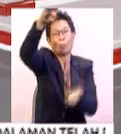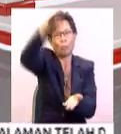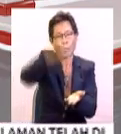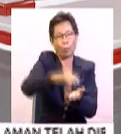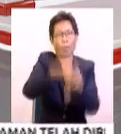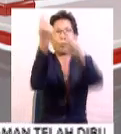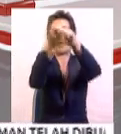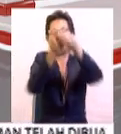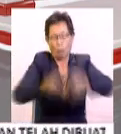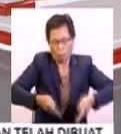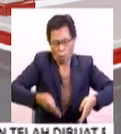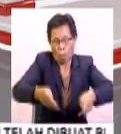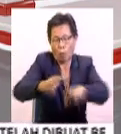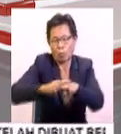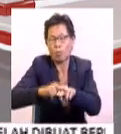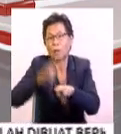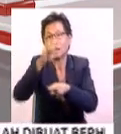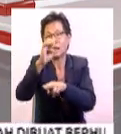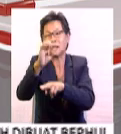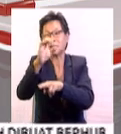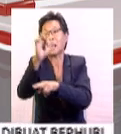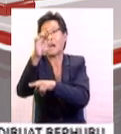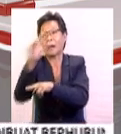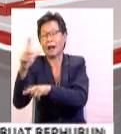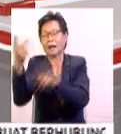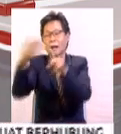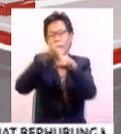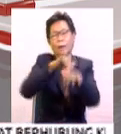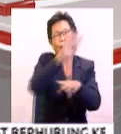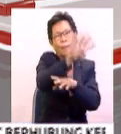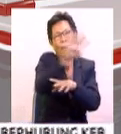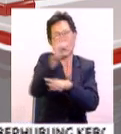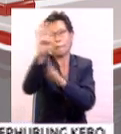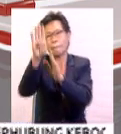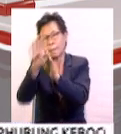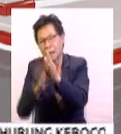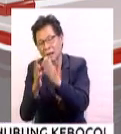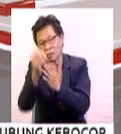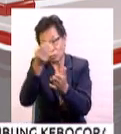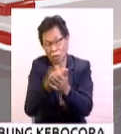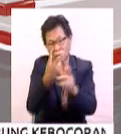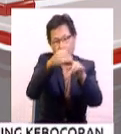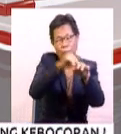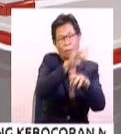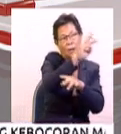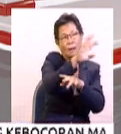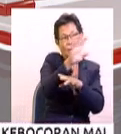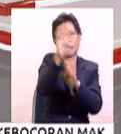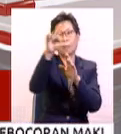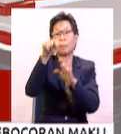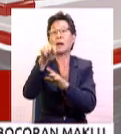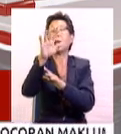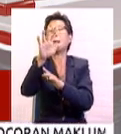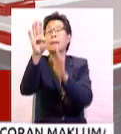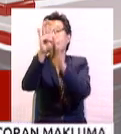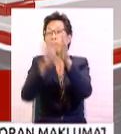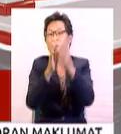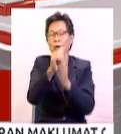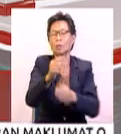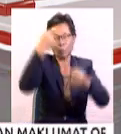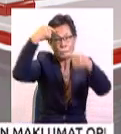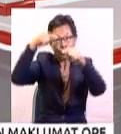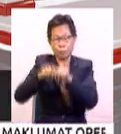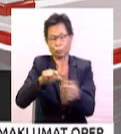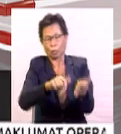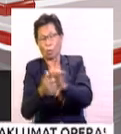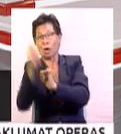kos pembinaan laluan rel Pantai Timur ECRL kepada RM44 bilion daripada RM65.5 bilion yang